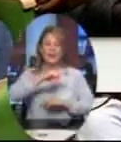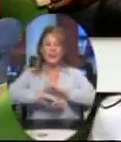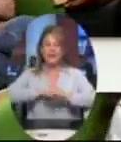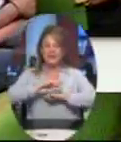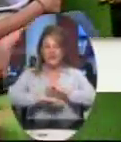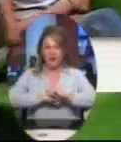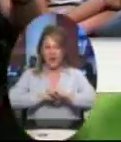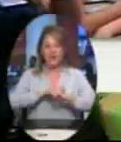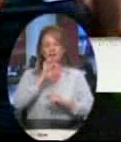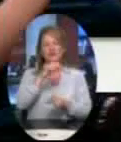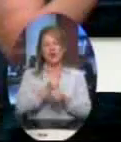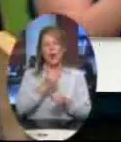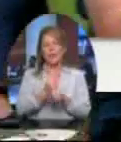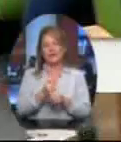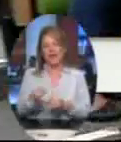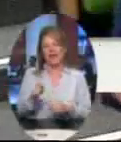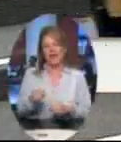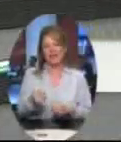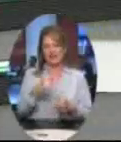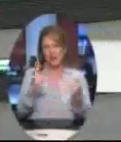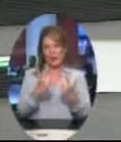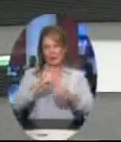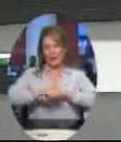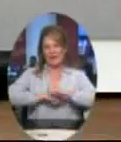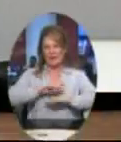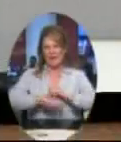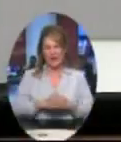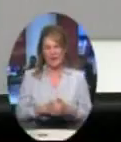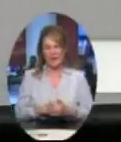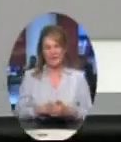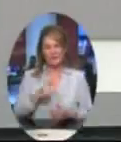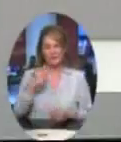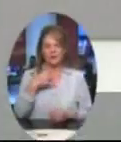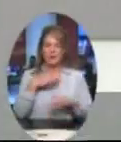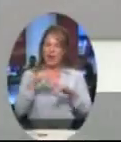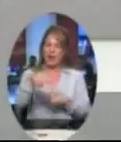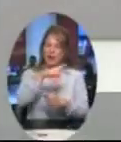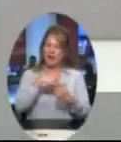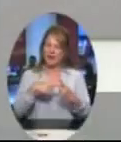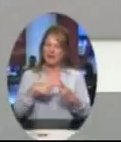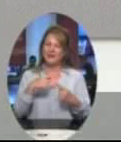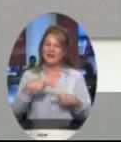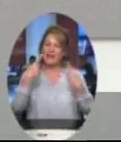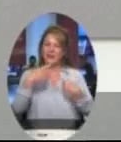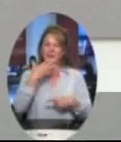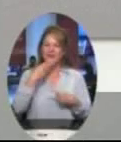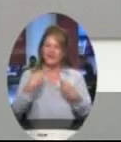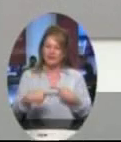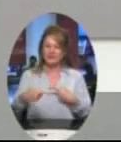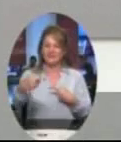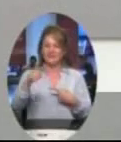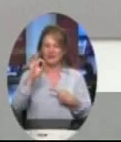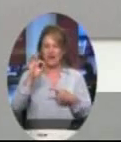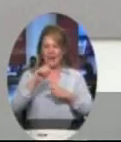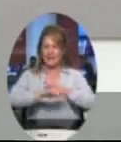של עובדי הכנסת החוגגות. אני רוצה לאחל לכם ימים יפים בשנה הזאת של הבת מצווה. ימים